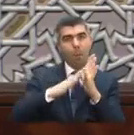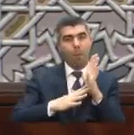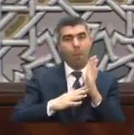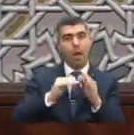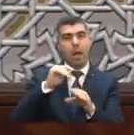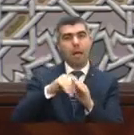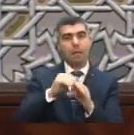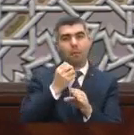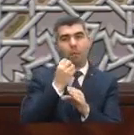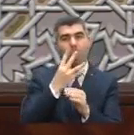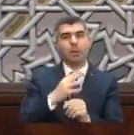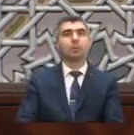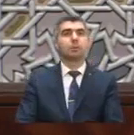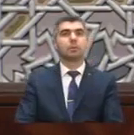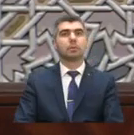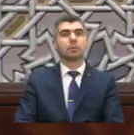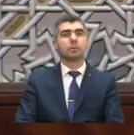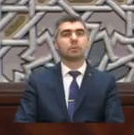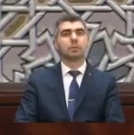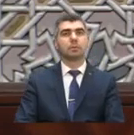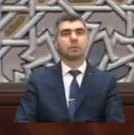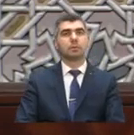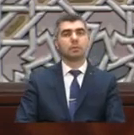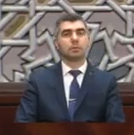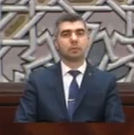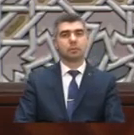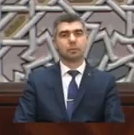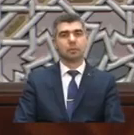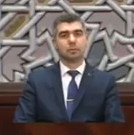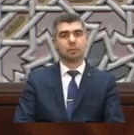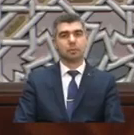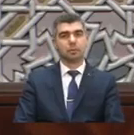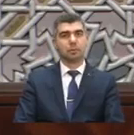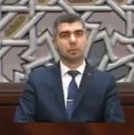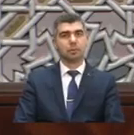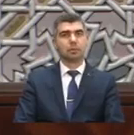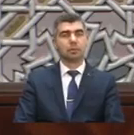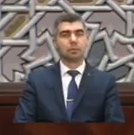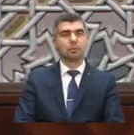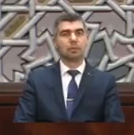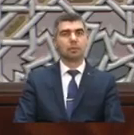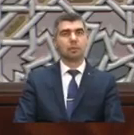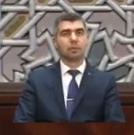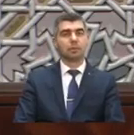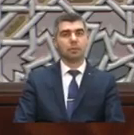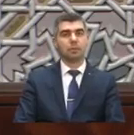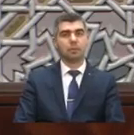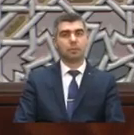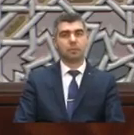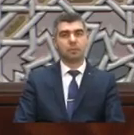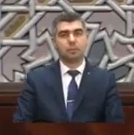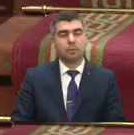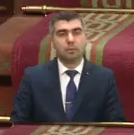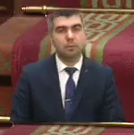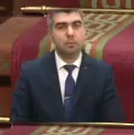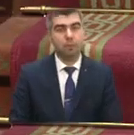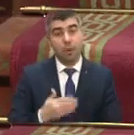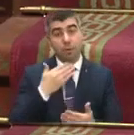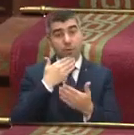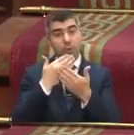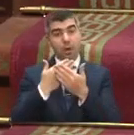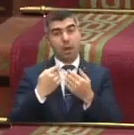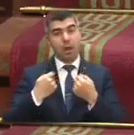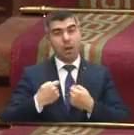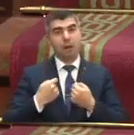الاشتراكي، فليتقدم أحد واضعي السؤال. مشكورا، تفضل السيد الرئيس. شكرا سيد الرئيس. السيد الوزير